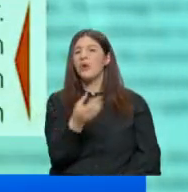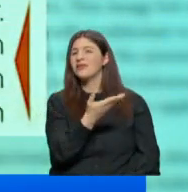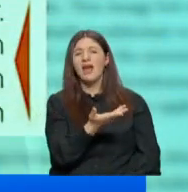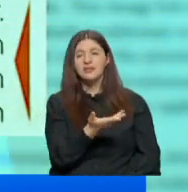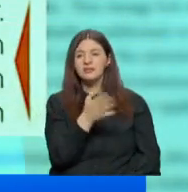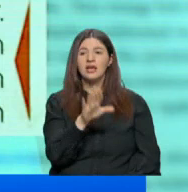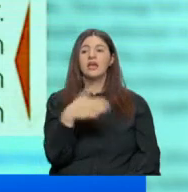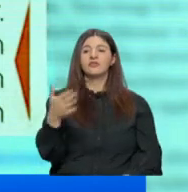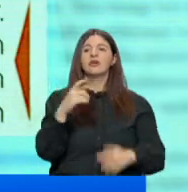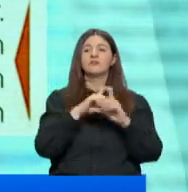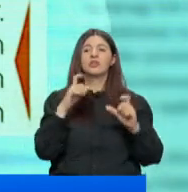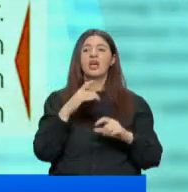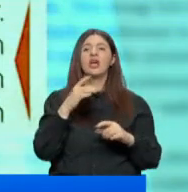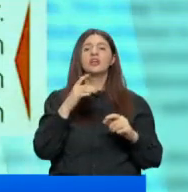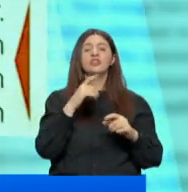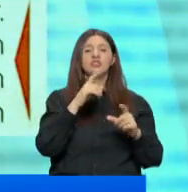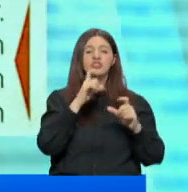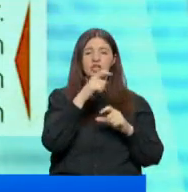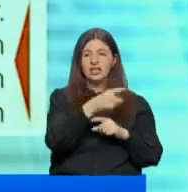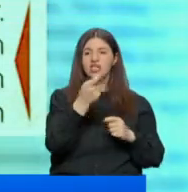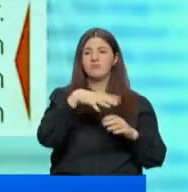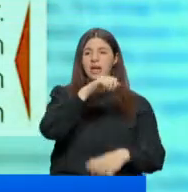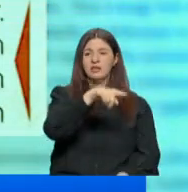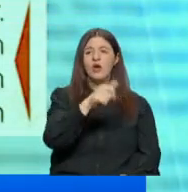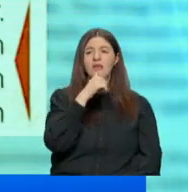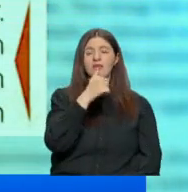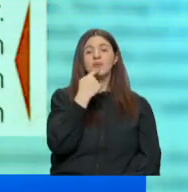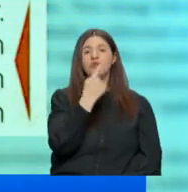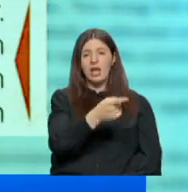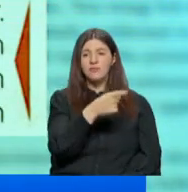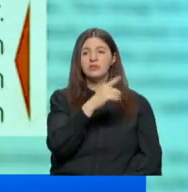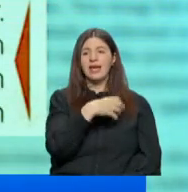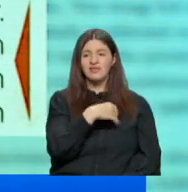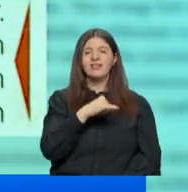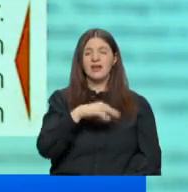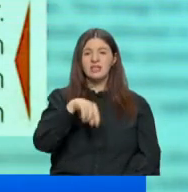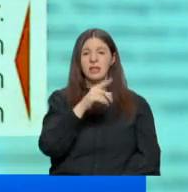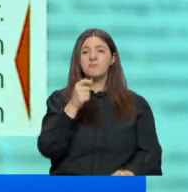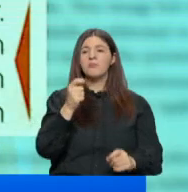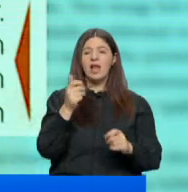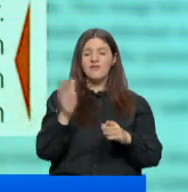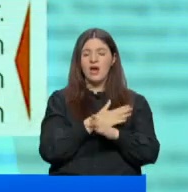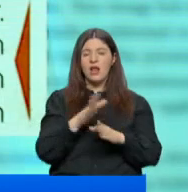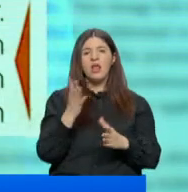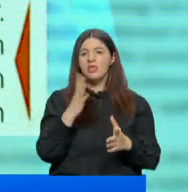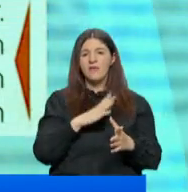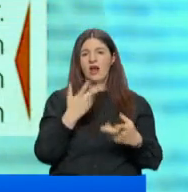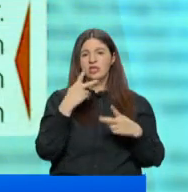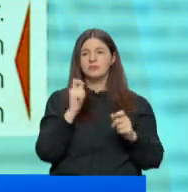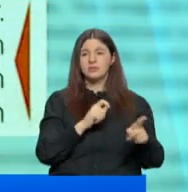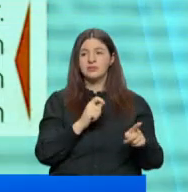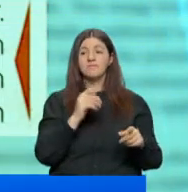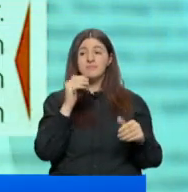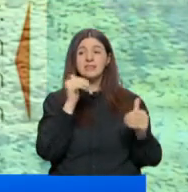gönderdin? Ve diğer bir başlık, Canikli işin göbeğindedir, ona çağrı yapalım. Kendisinin ve yakınlarının mal varlığını açıklasın.